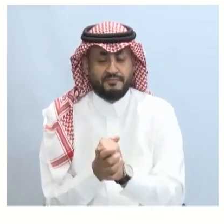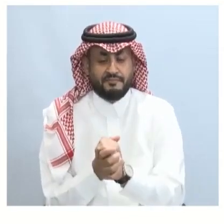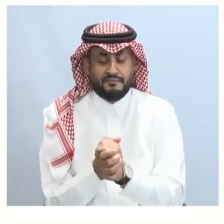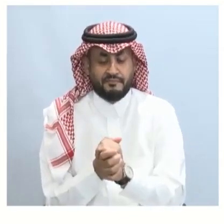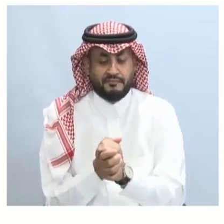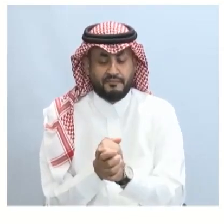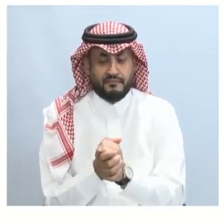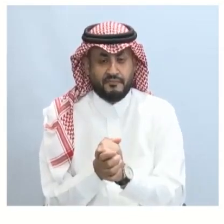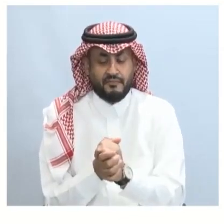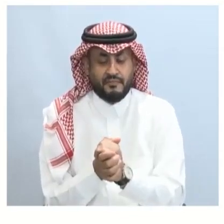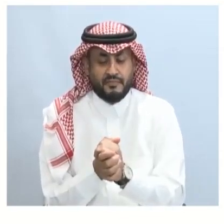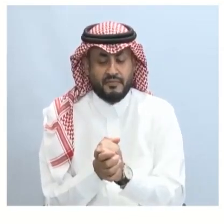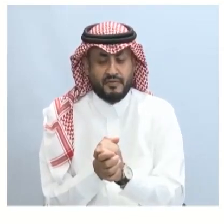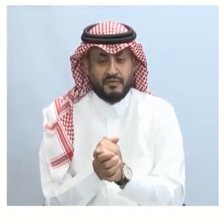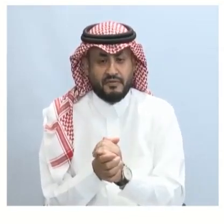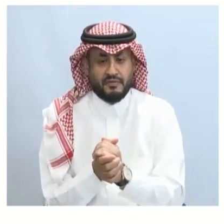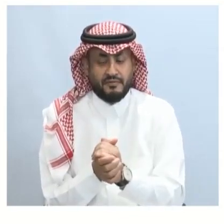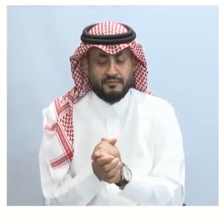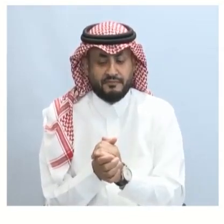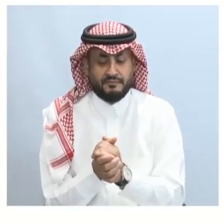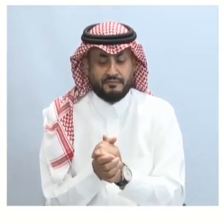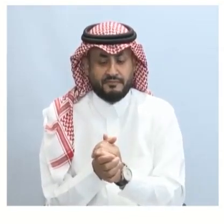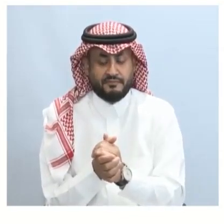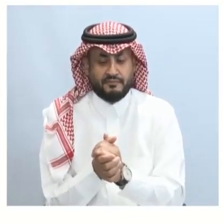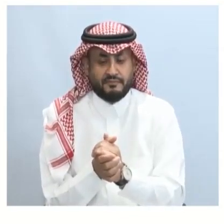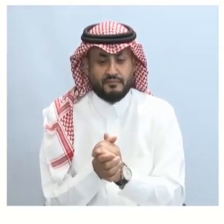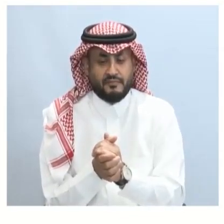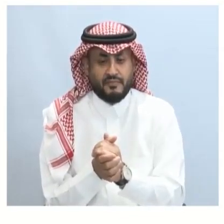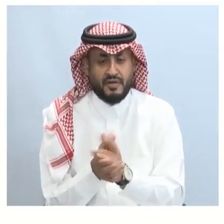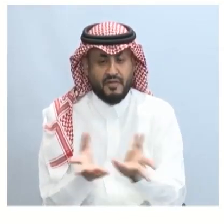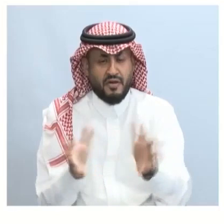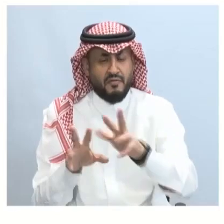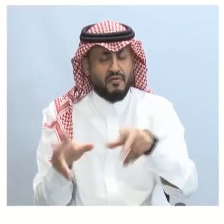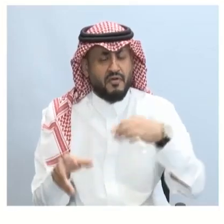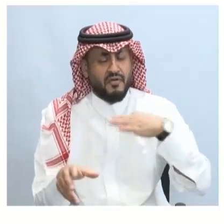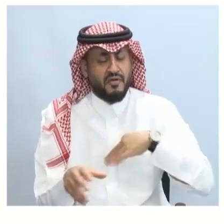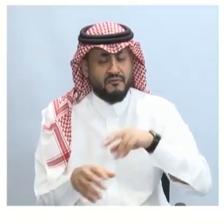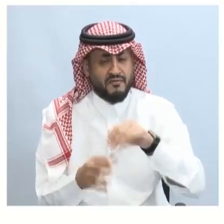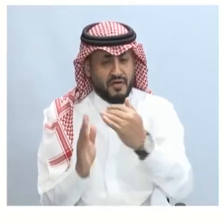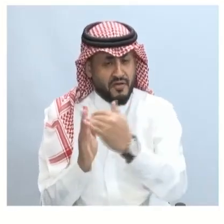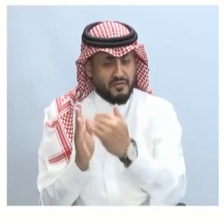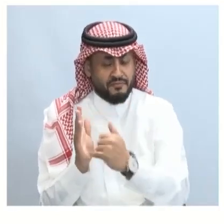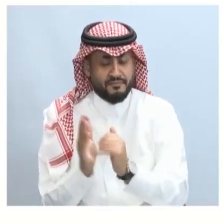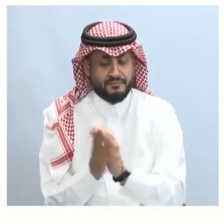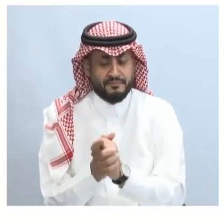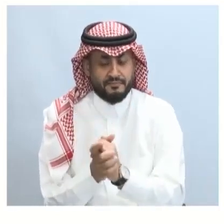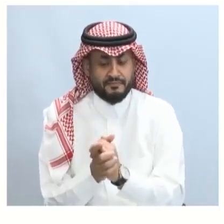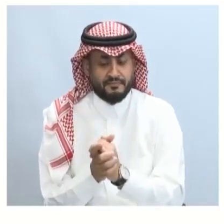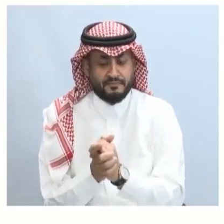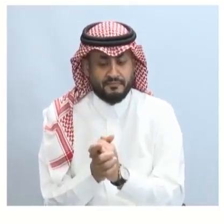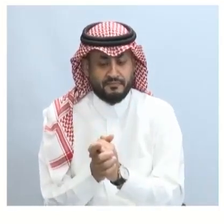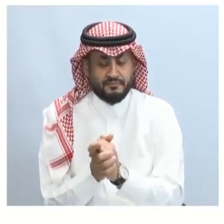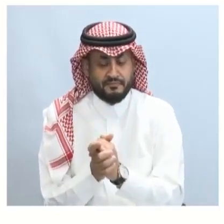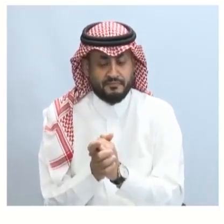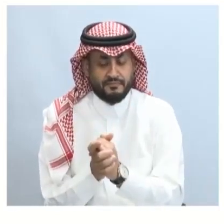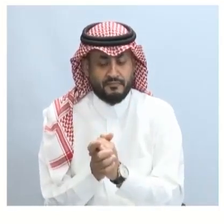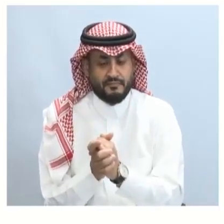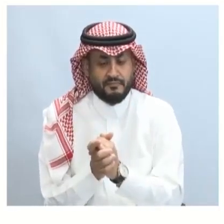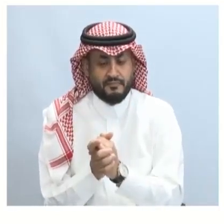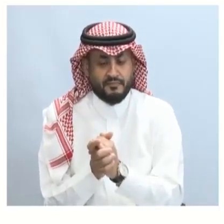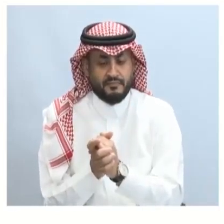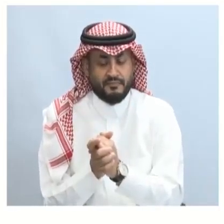الاجهزه الحديثه للدخول على هذا الدرس والاستفاده من الخدمات الموجوده اذا هذا هو درس اليوم